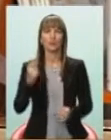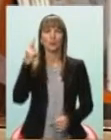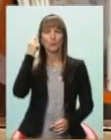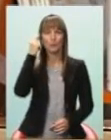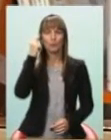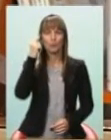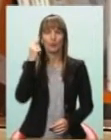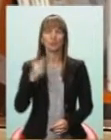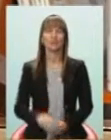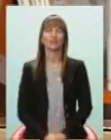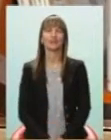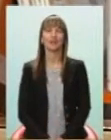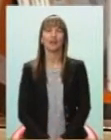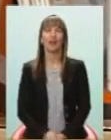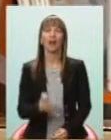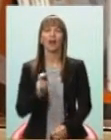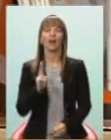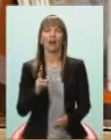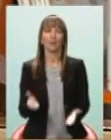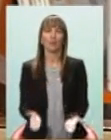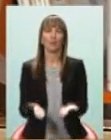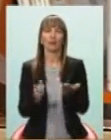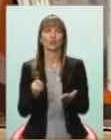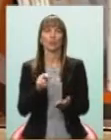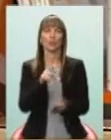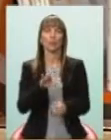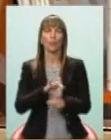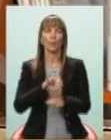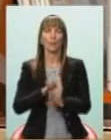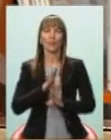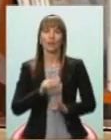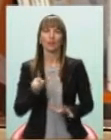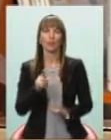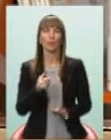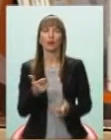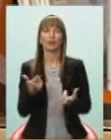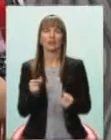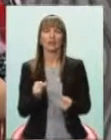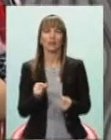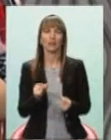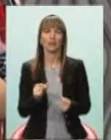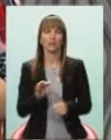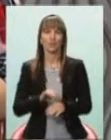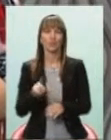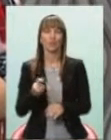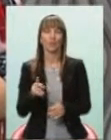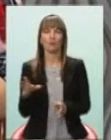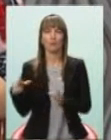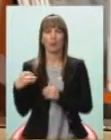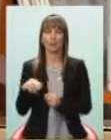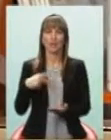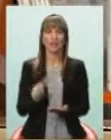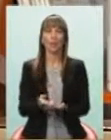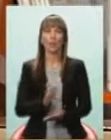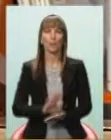думати, як підняти, щоб йому не було больно, нігде його не дернуть так. Або разом, щоб не впасти ще з цим пінгвіном,